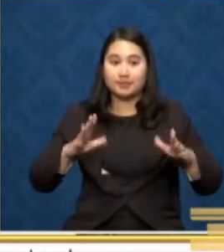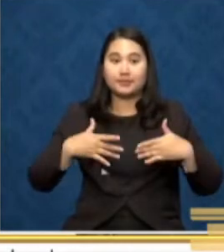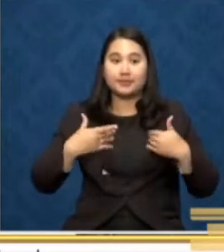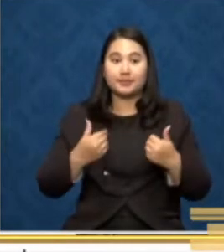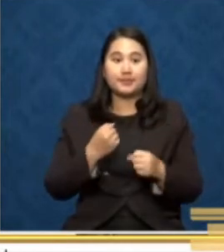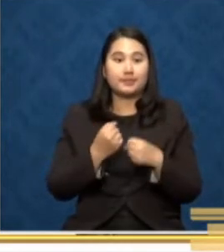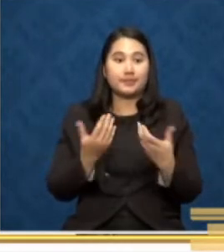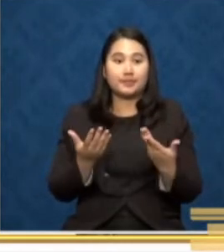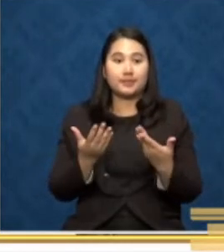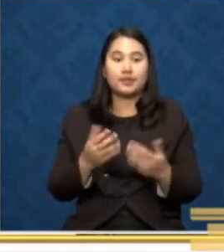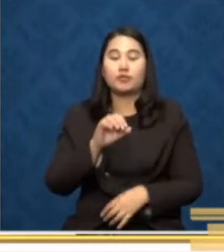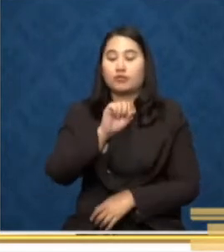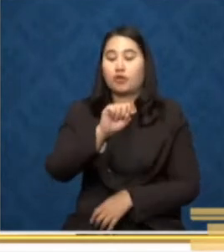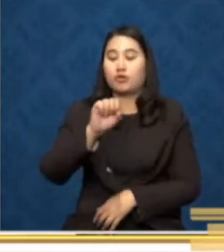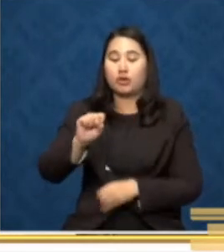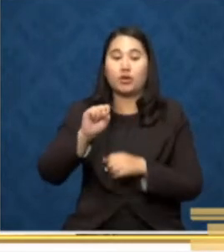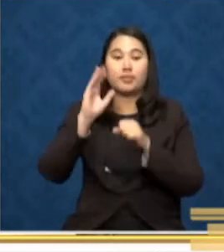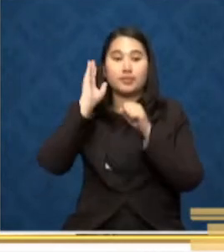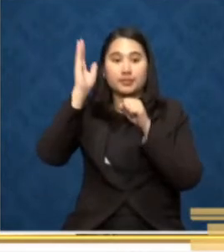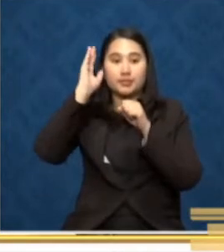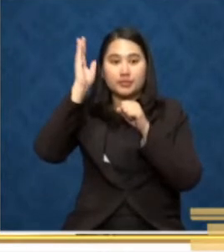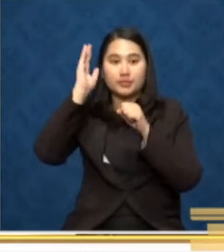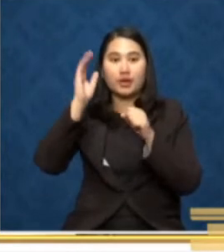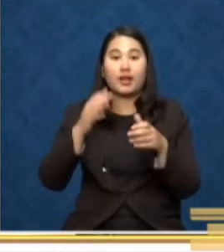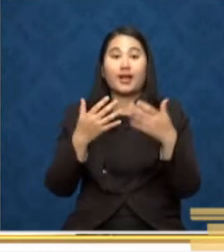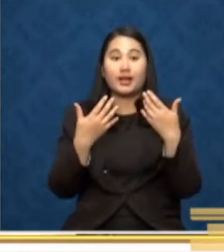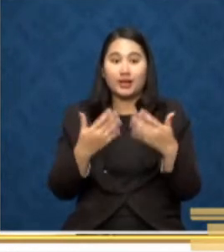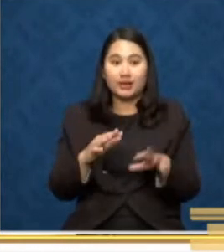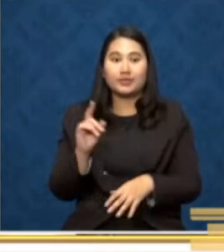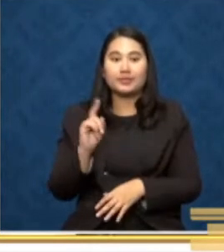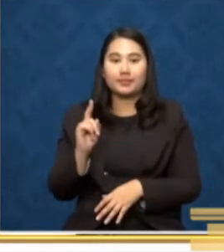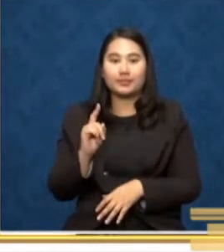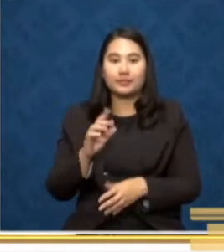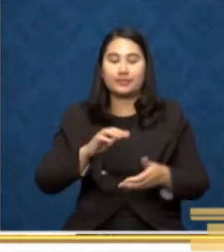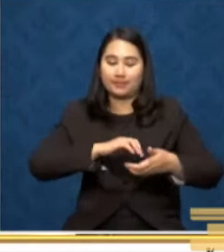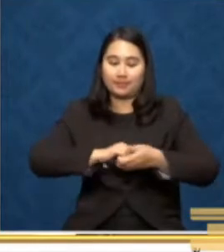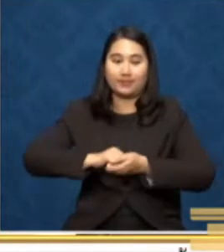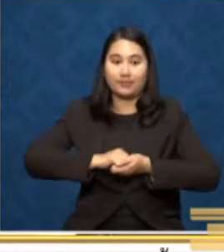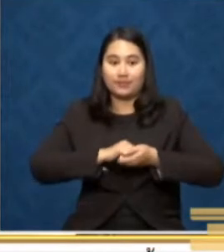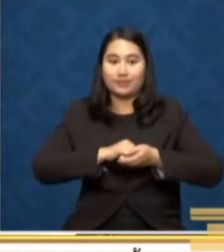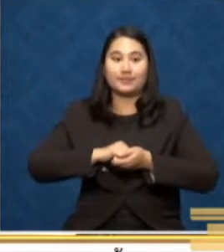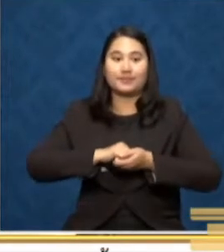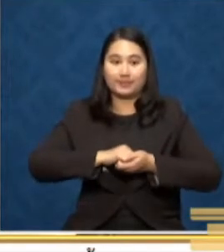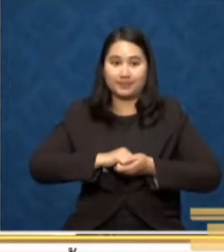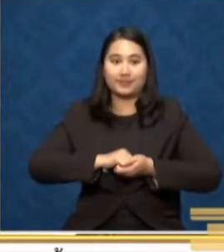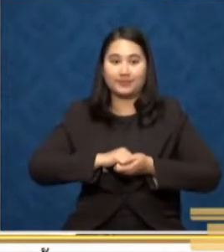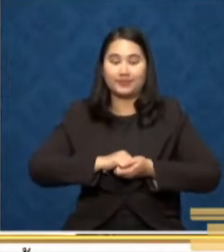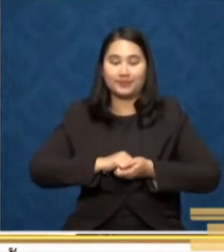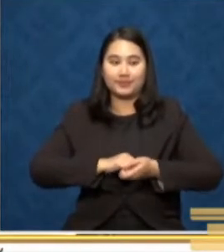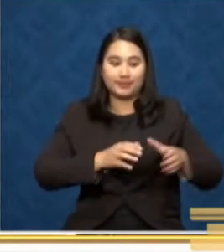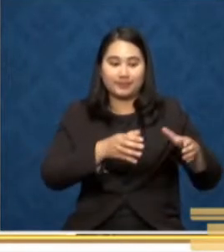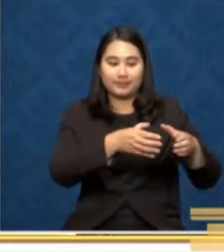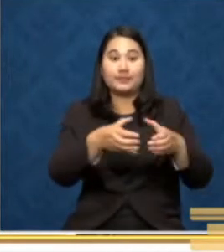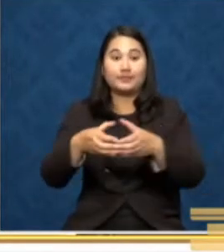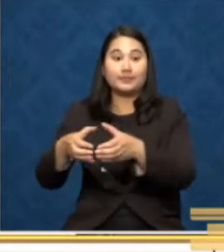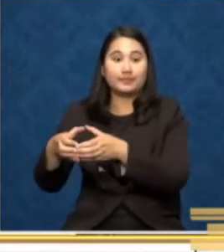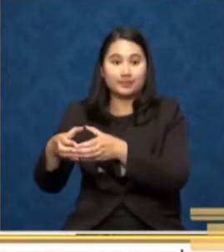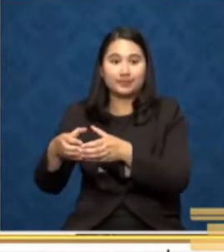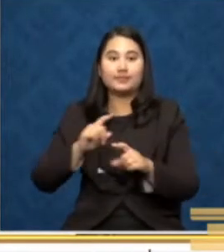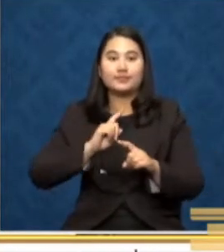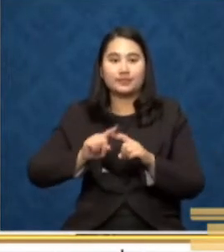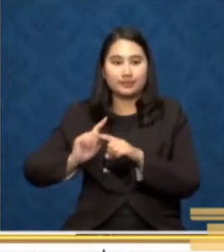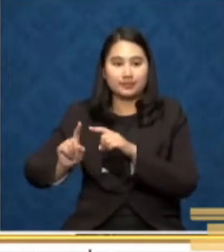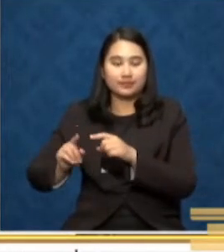พื่อนสมาชิกได้พูดหลายๆคนว่าจะต้องมีส่วนร่วม participate ของทุกๆภาคส่วนไม่ว่าจะ